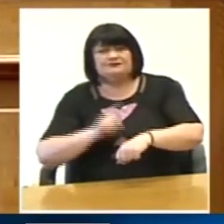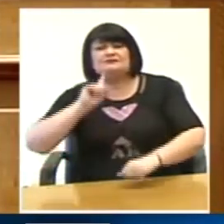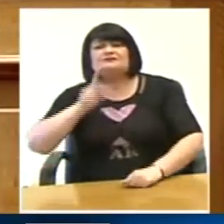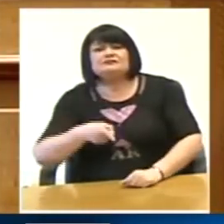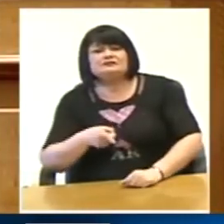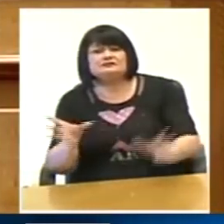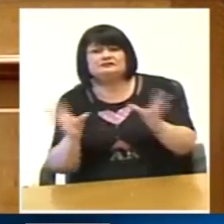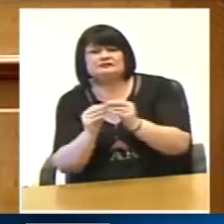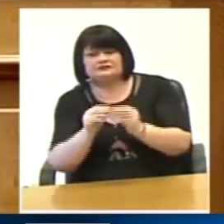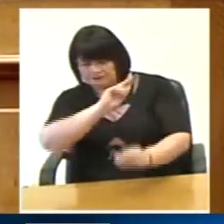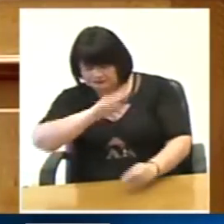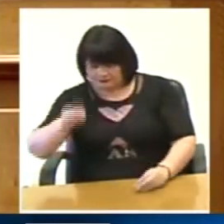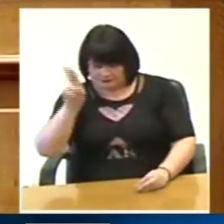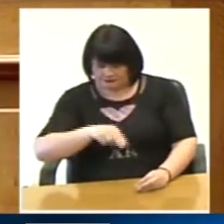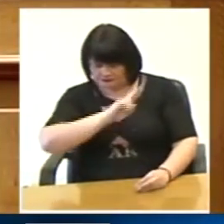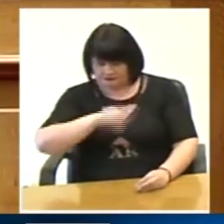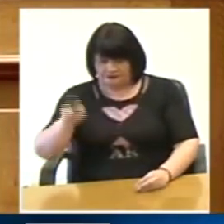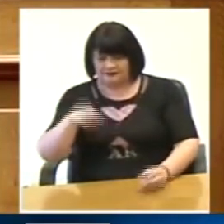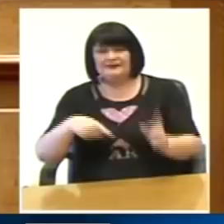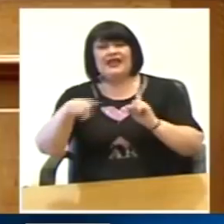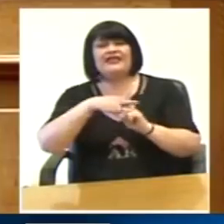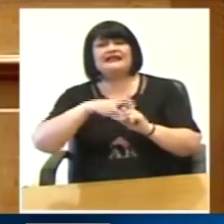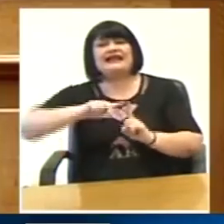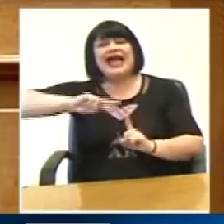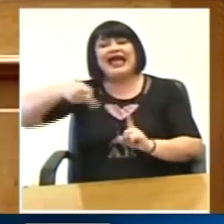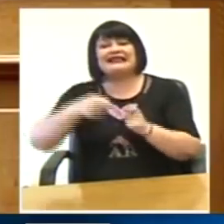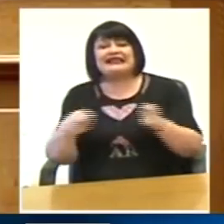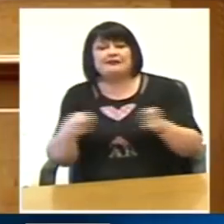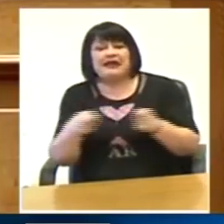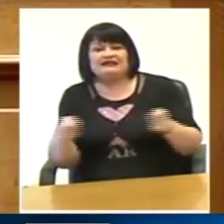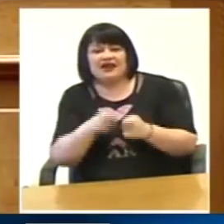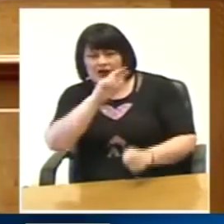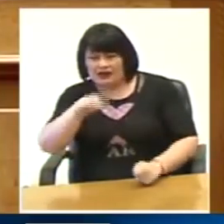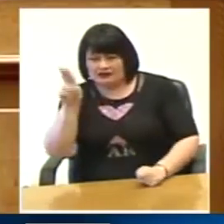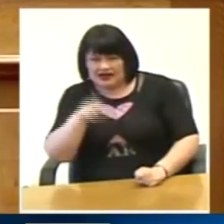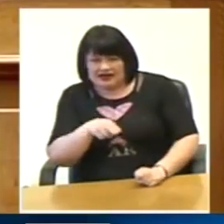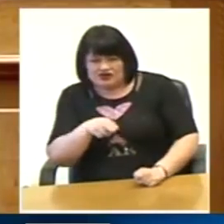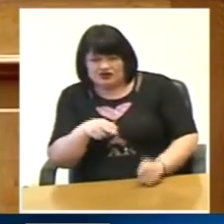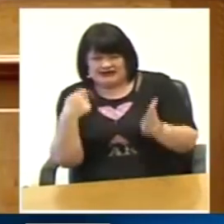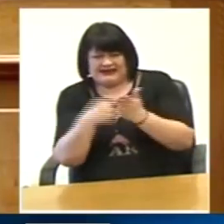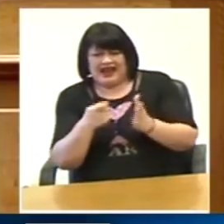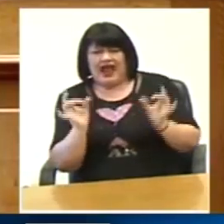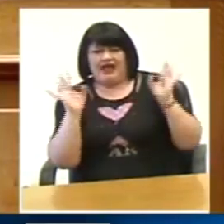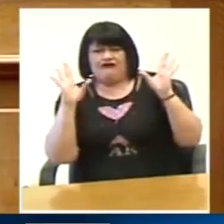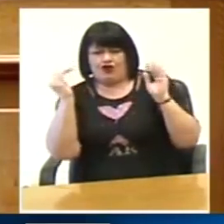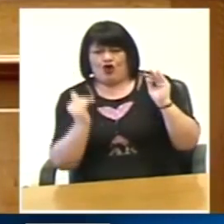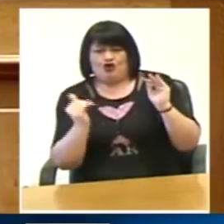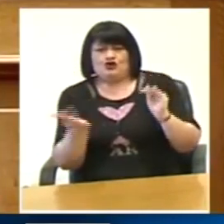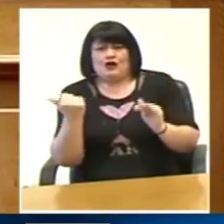με τη οποία καταργείται τα θετικά αντίμετρα. Γιατί πρέπει, λέει, να είναι δημοσιονομικά ουδέτερο το